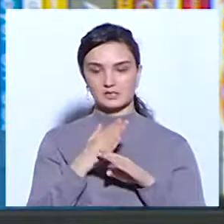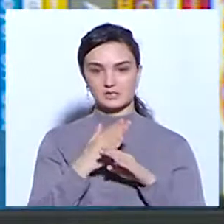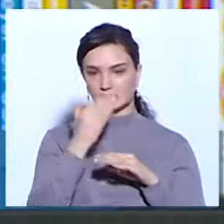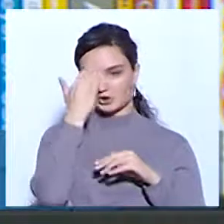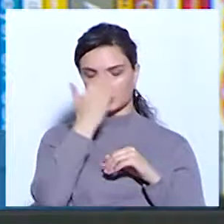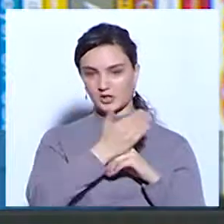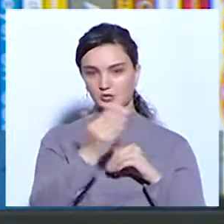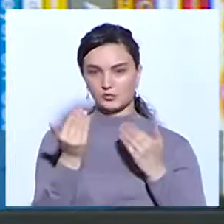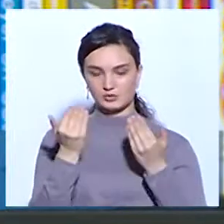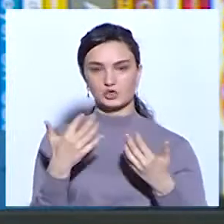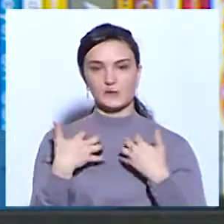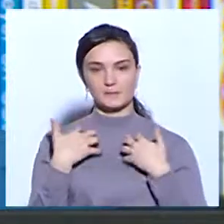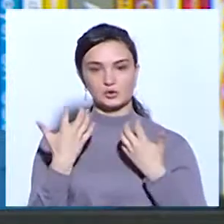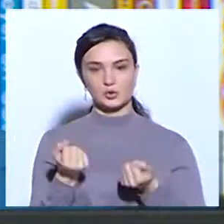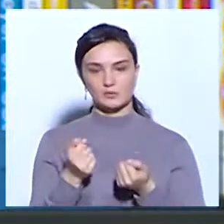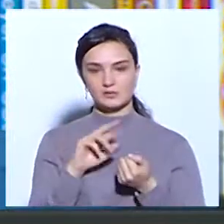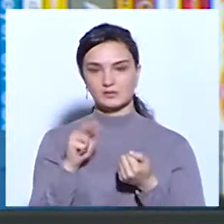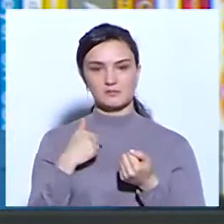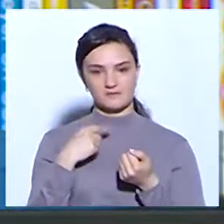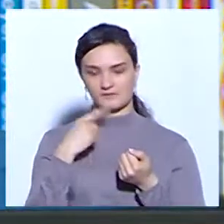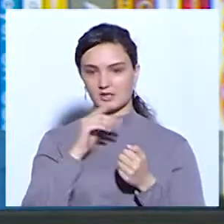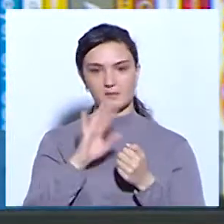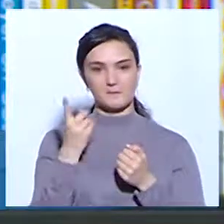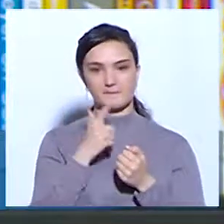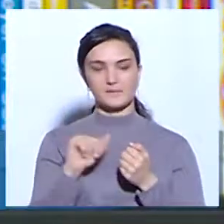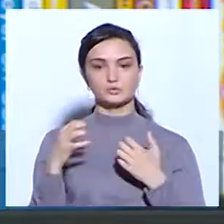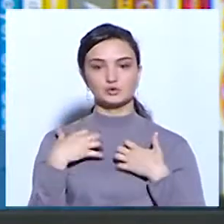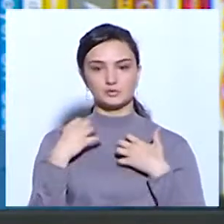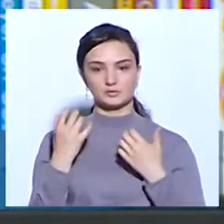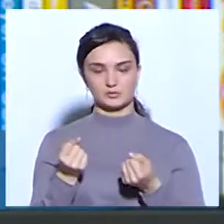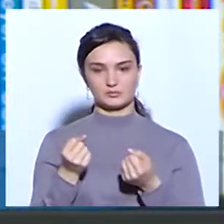საზოგადოების ჯანმრთელობის და მე ვიტყვი არა მარტო ჯანმრთელობის, კეთილდღეობის საფუძველი.